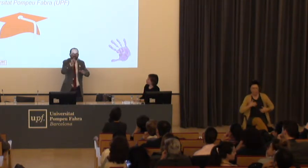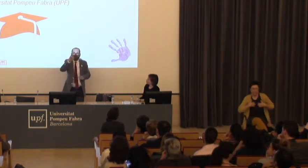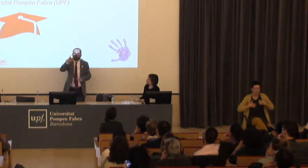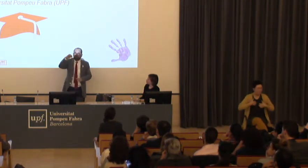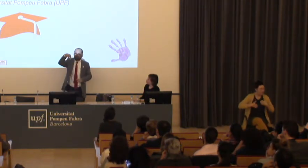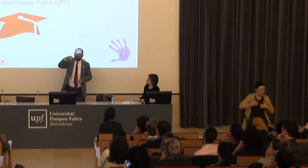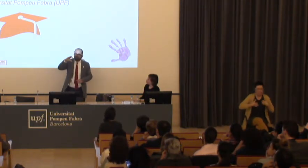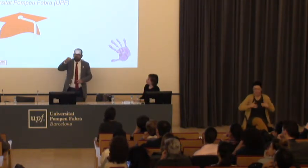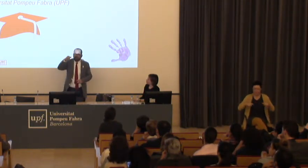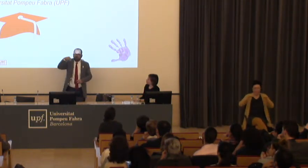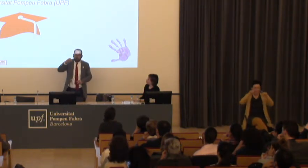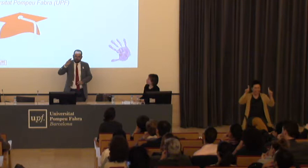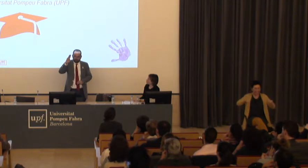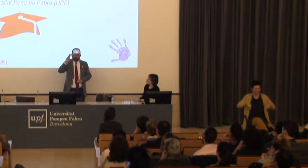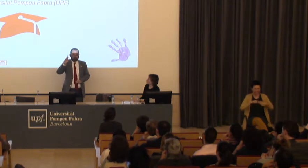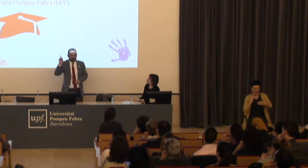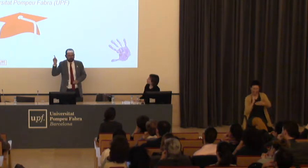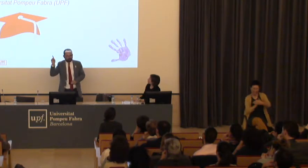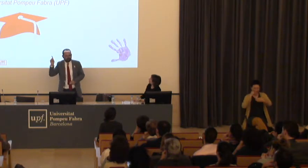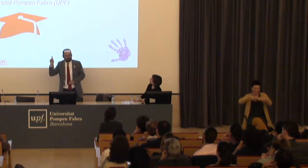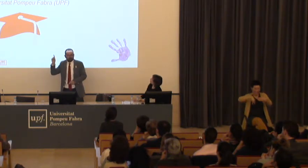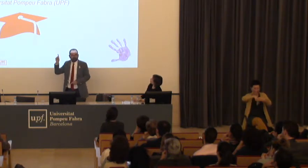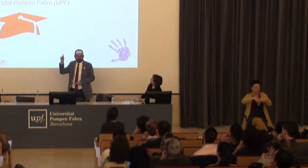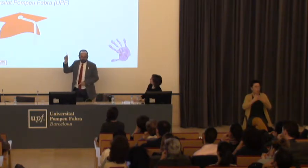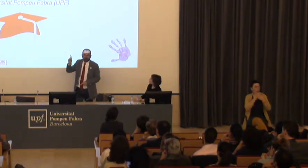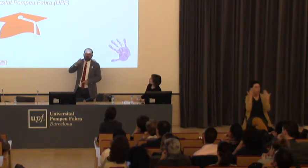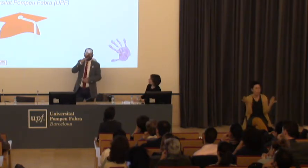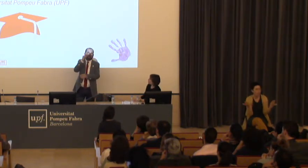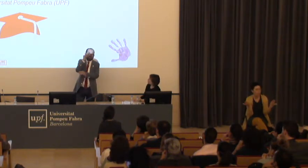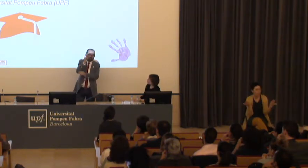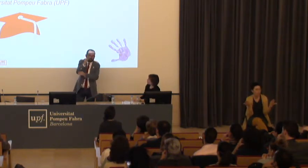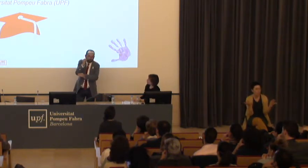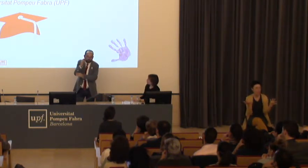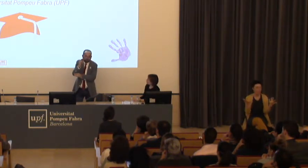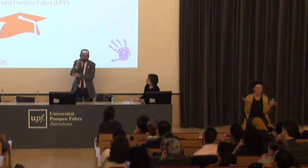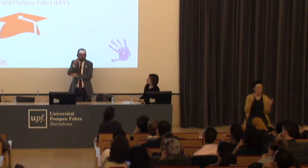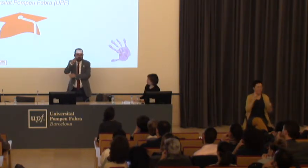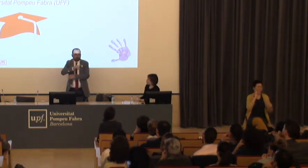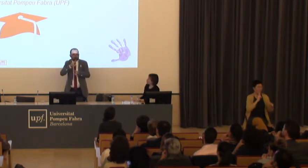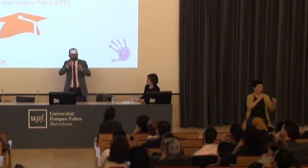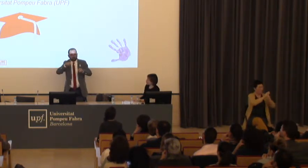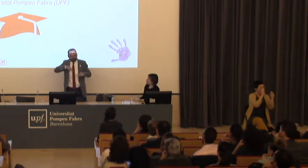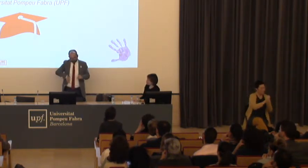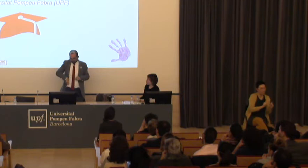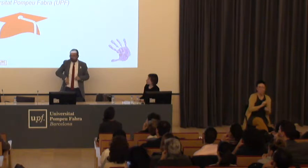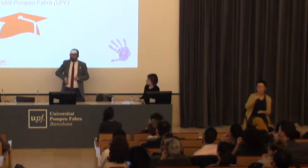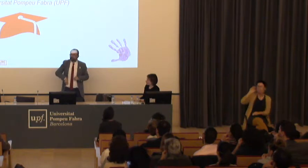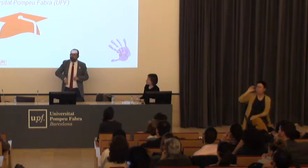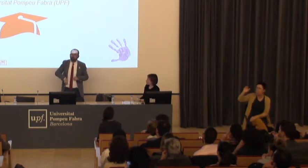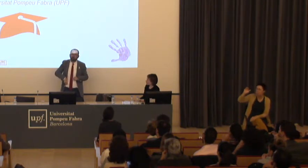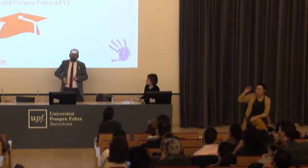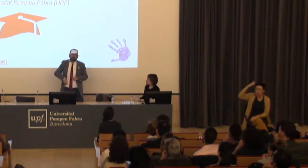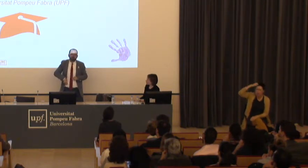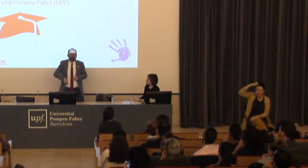Generalitat aleshores, amb el departament, amb l'INCANOP, l'Institut de Noves Professions, l'Institut Català de Noves